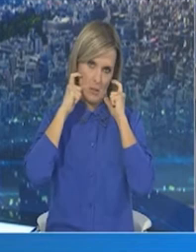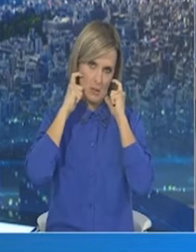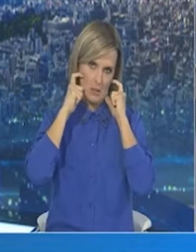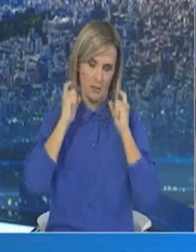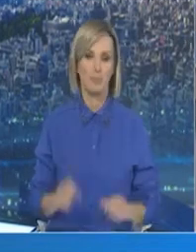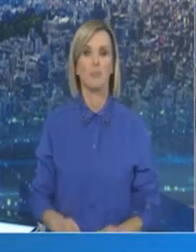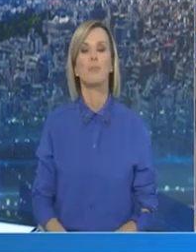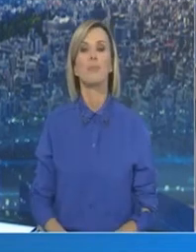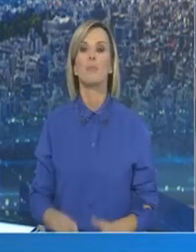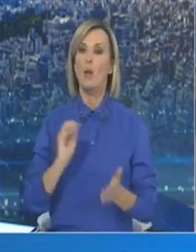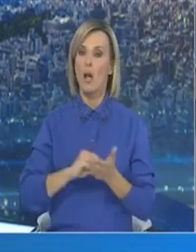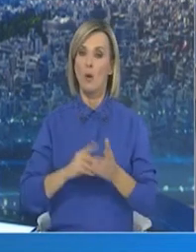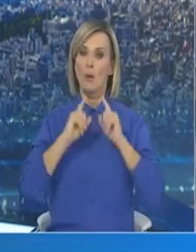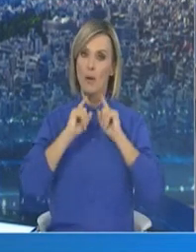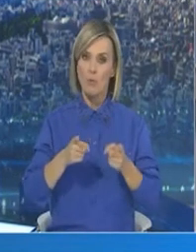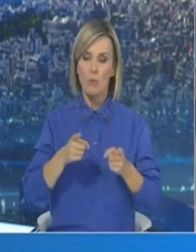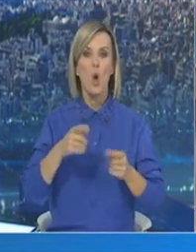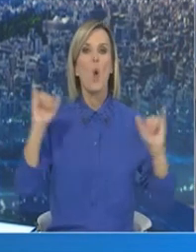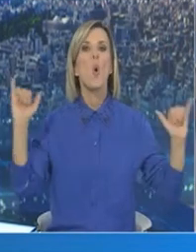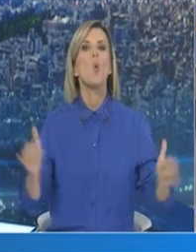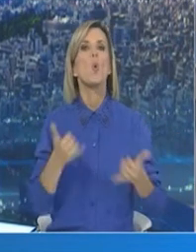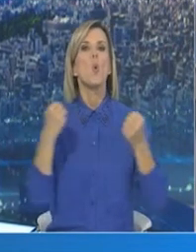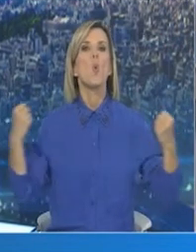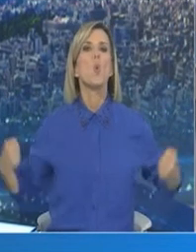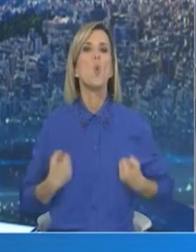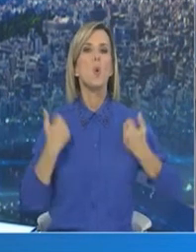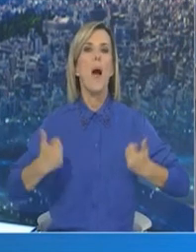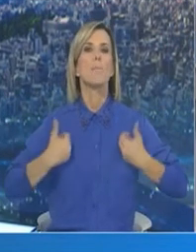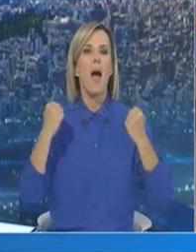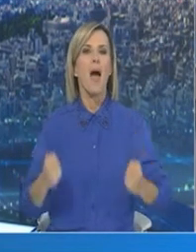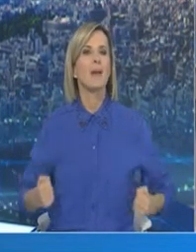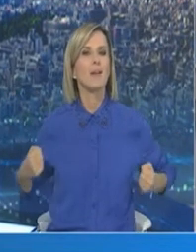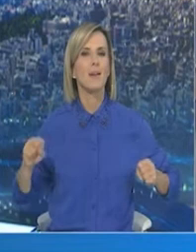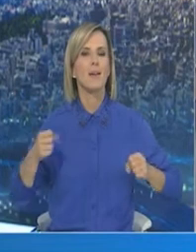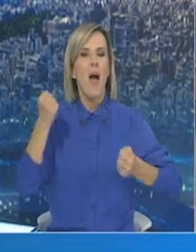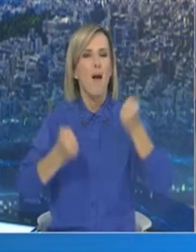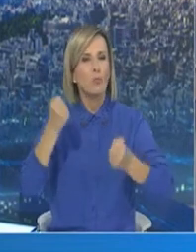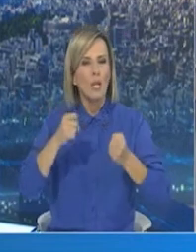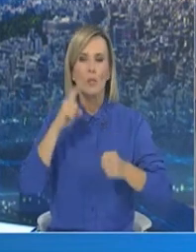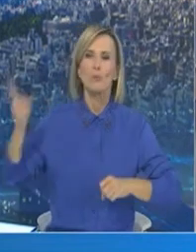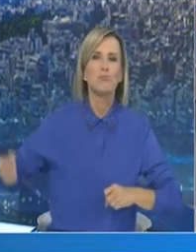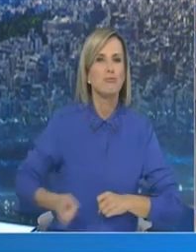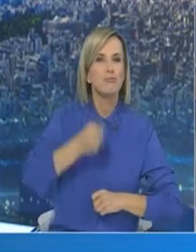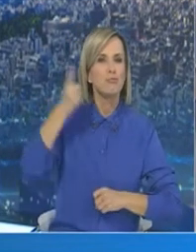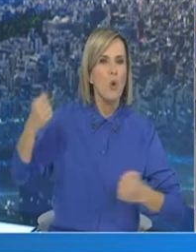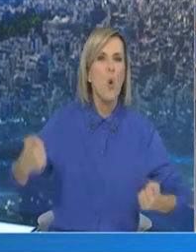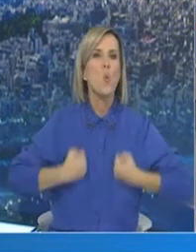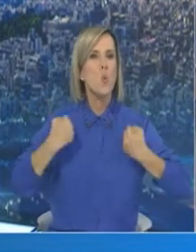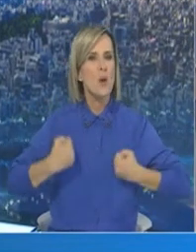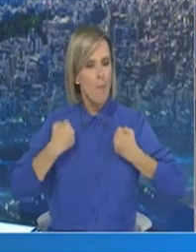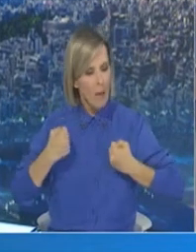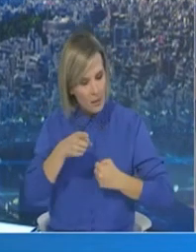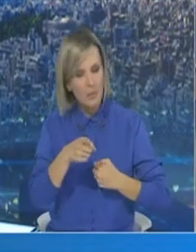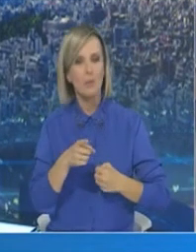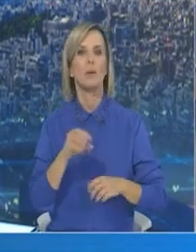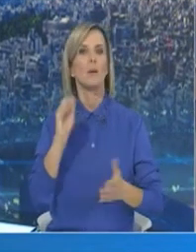Επίσης, αποφασίστηκε επαναλειτουργία του Λούνα Πάρκ από 19 Ιουνίου. Με τις κάτωθι όμως προϋποθέσεις, αποστάσεις τουλάχιστον 4 μέτρων